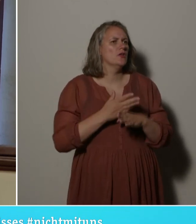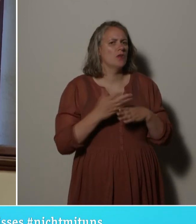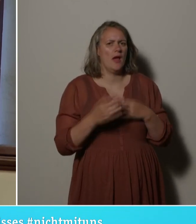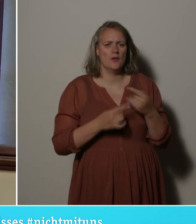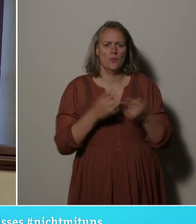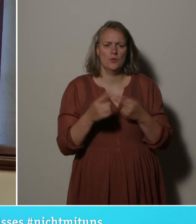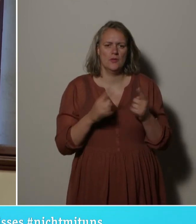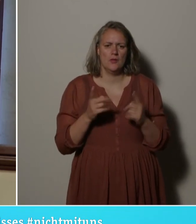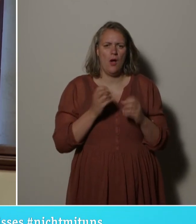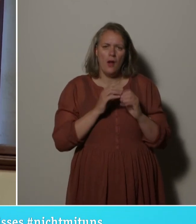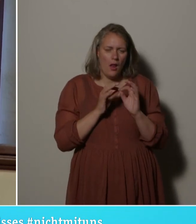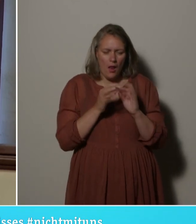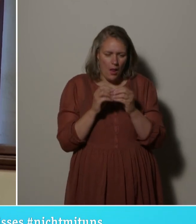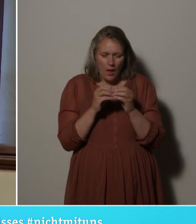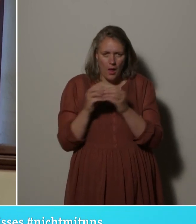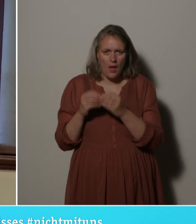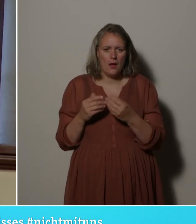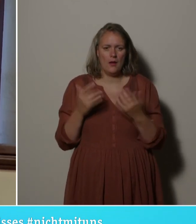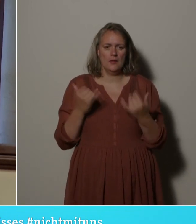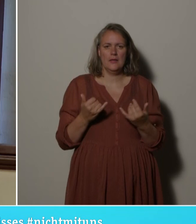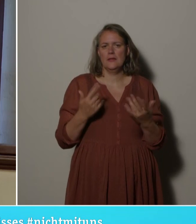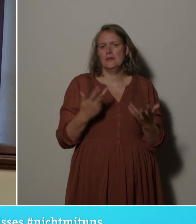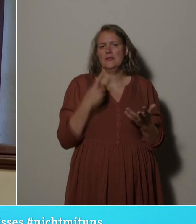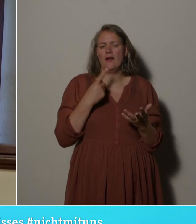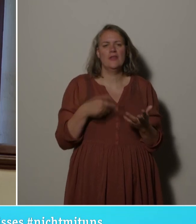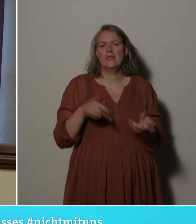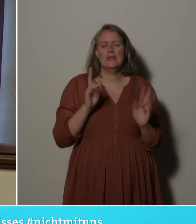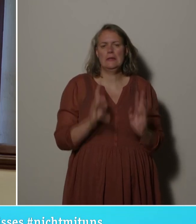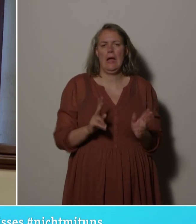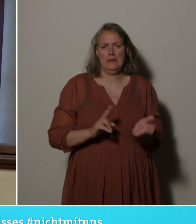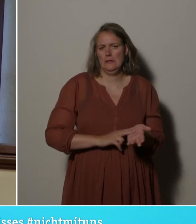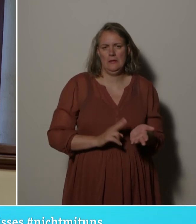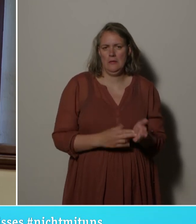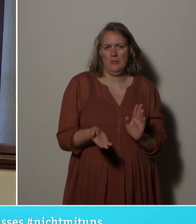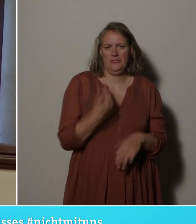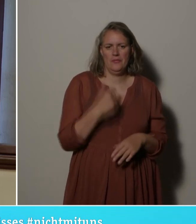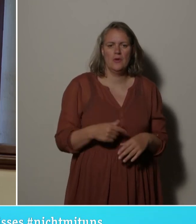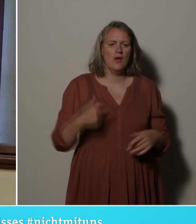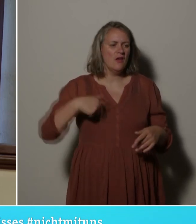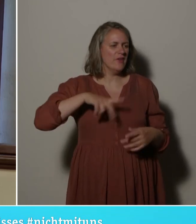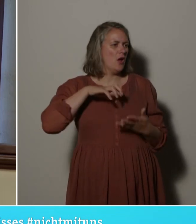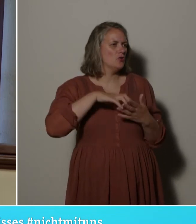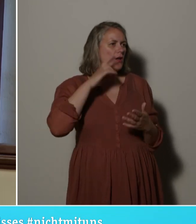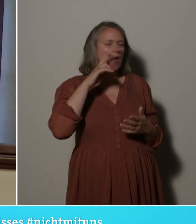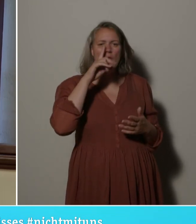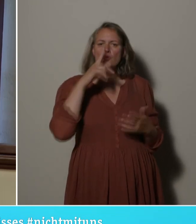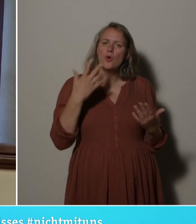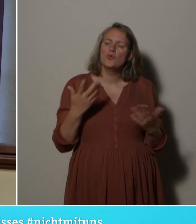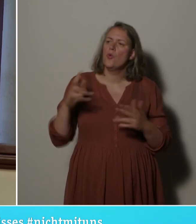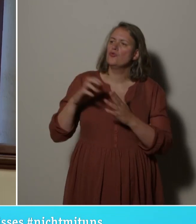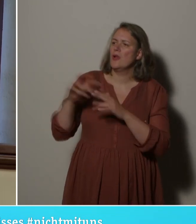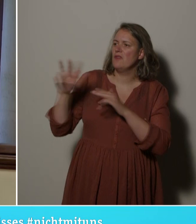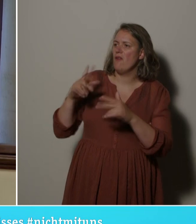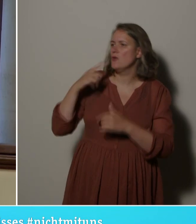die natürlich auch im Klein-Klein sind, zu delegitimieren. Also wir Stadträte sind jetzt nur noch diejenigen, die das, was die